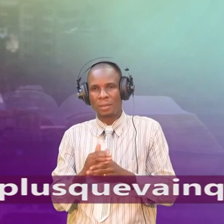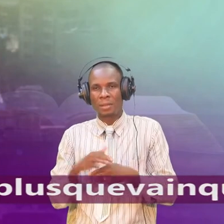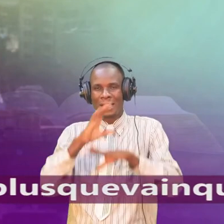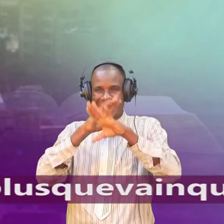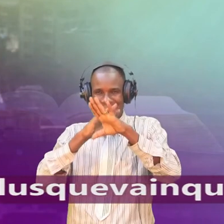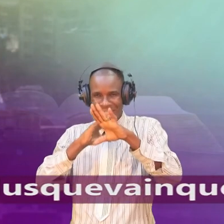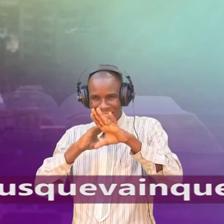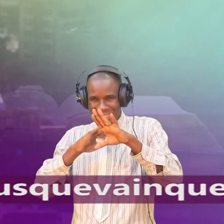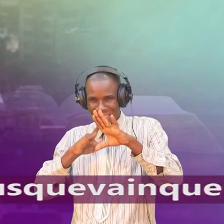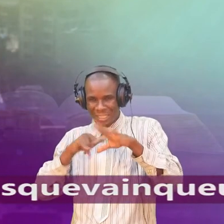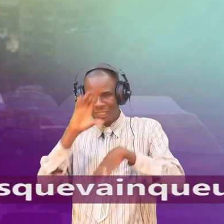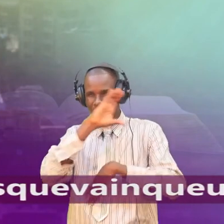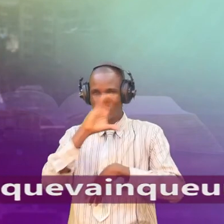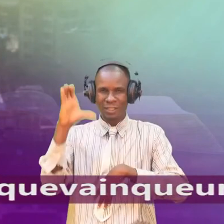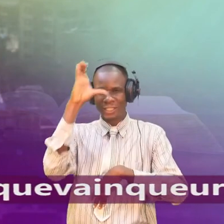mwokozi wako,